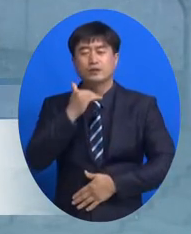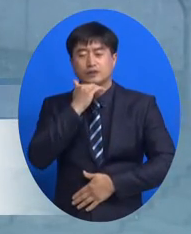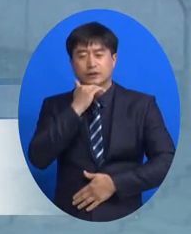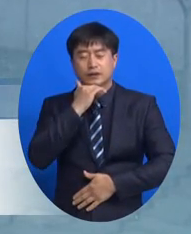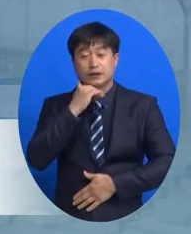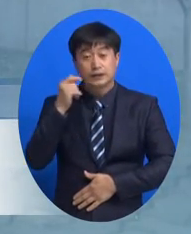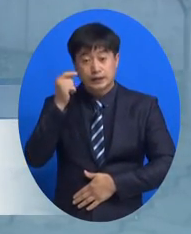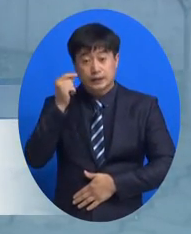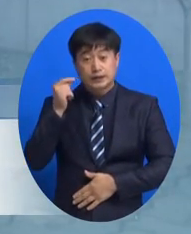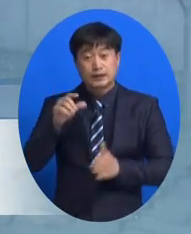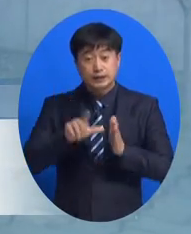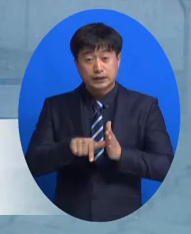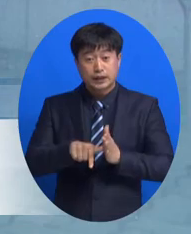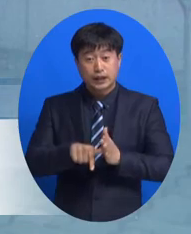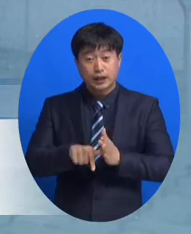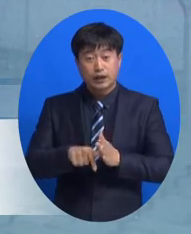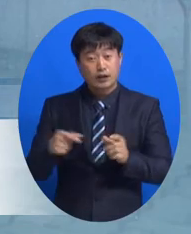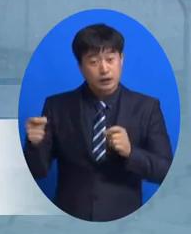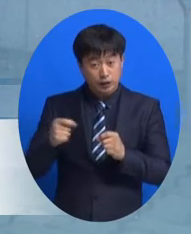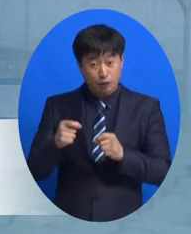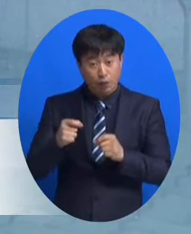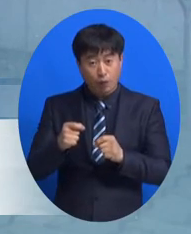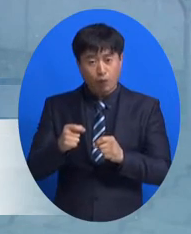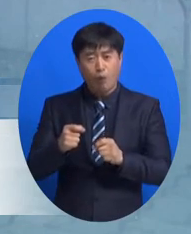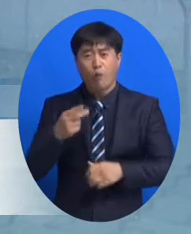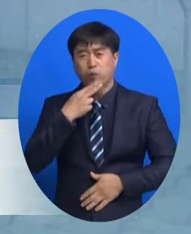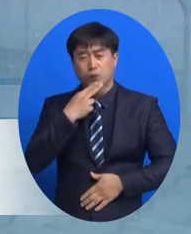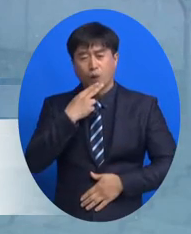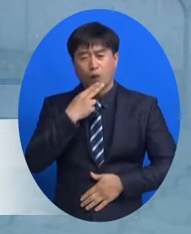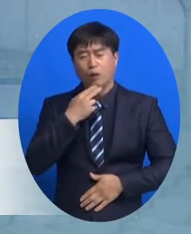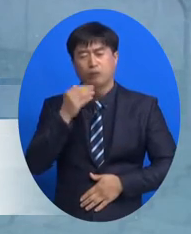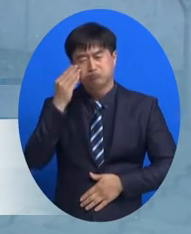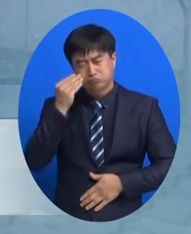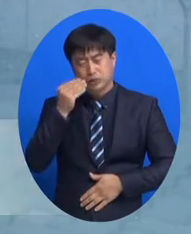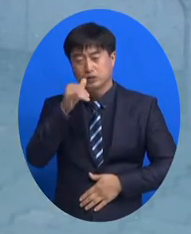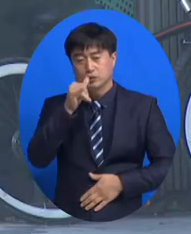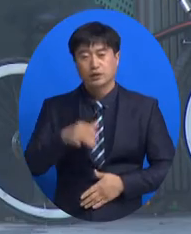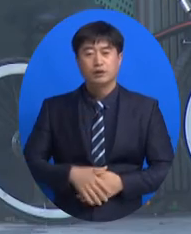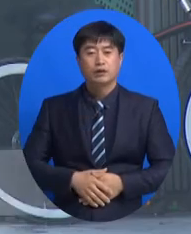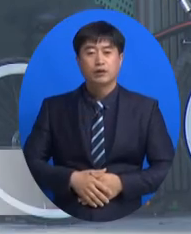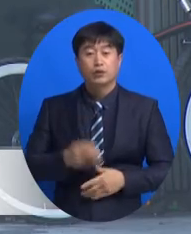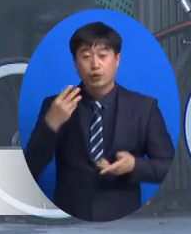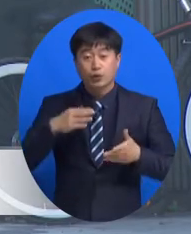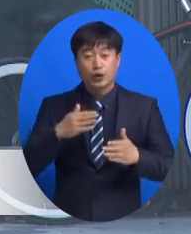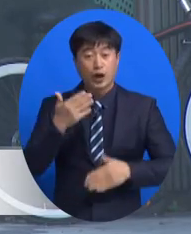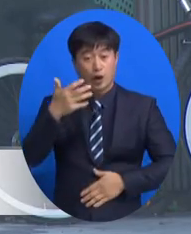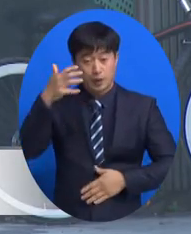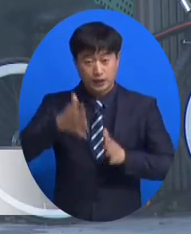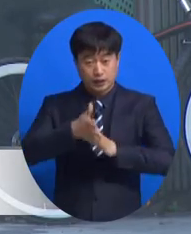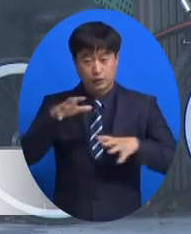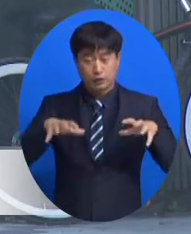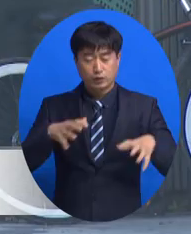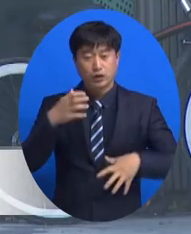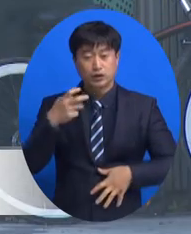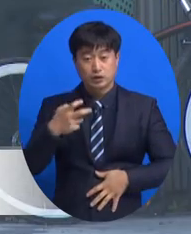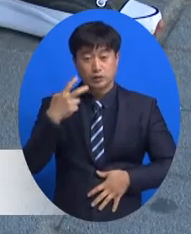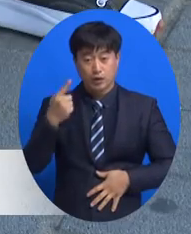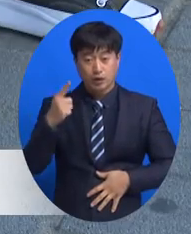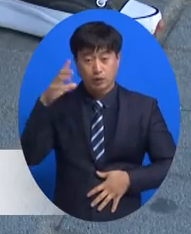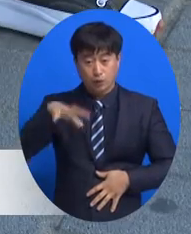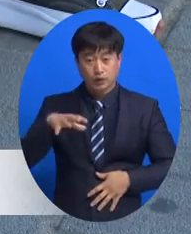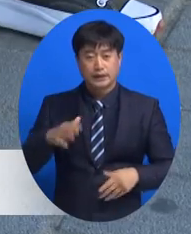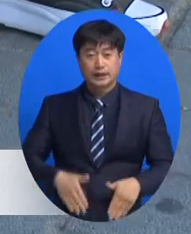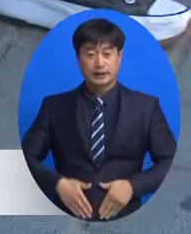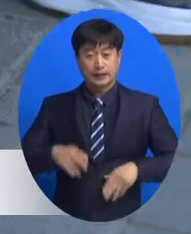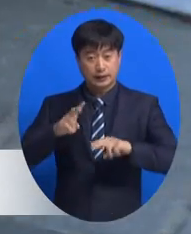버스 기다리는 시간이 짧아지는 것 같고 없는 데는 좀 길게 느껴지고 그렇습니다. 경기도는 도내 9개 시군